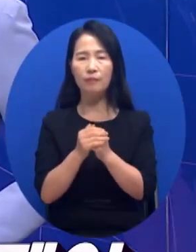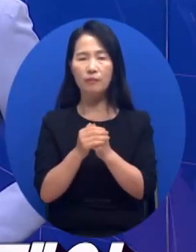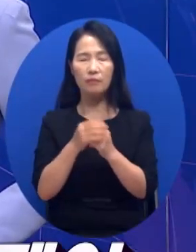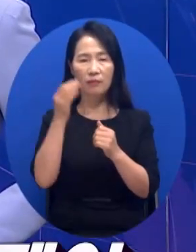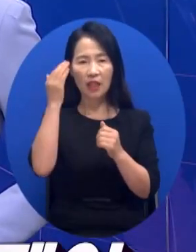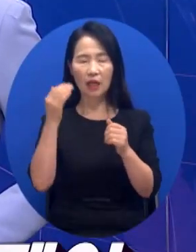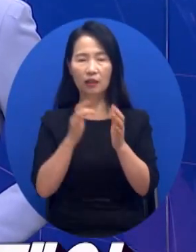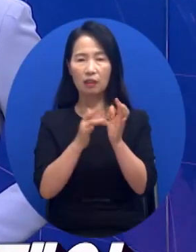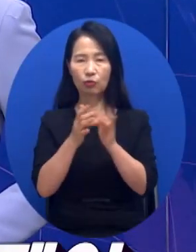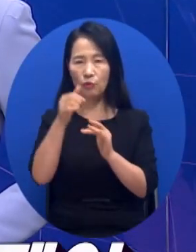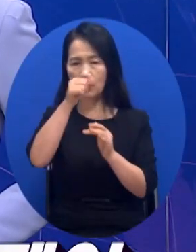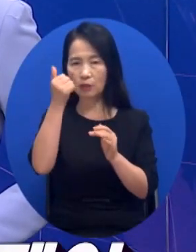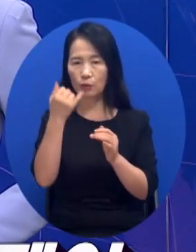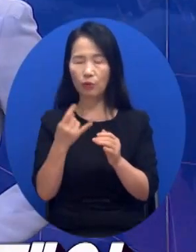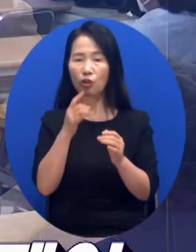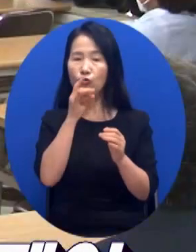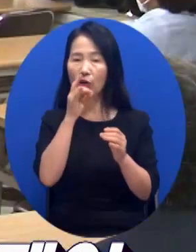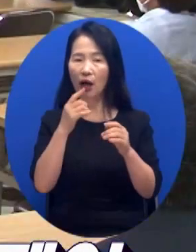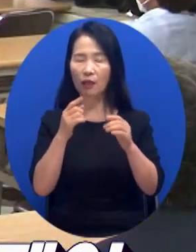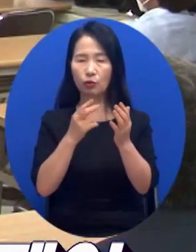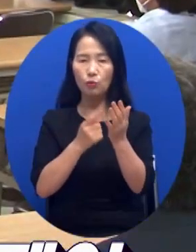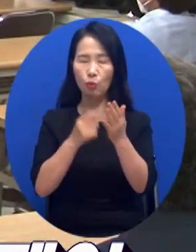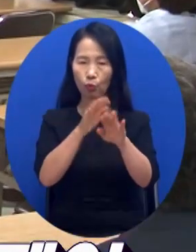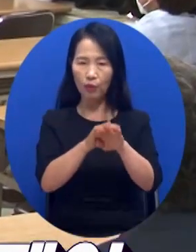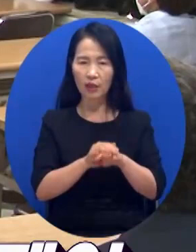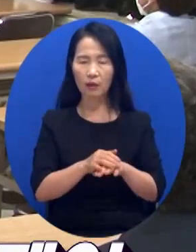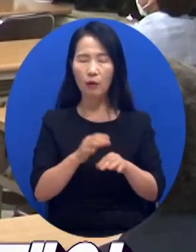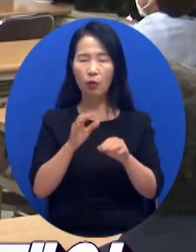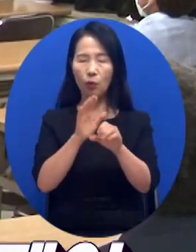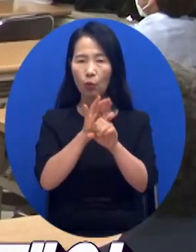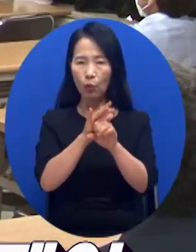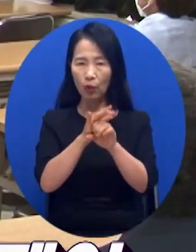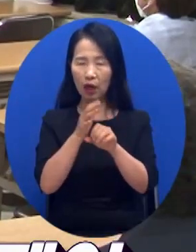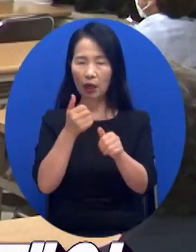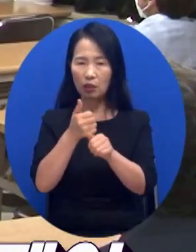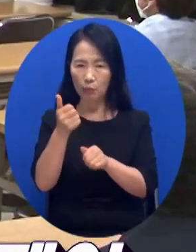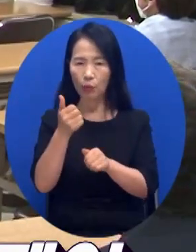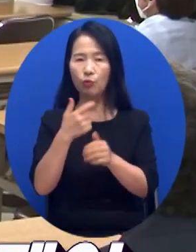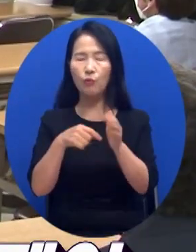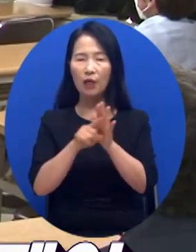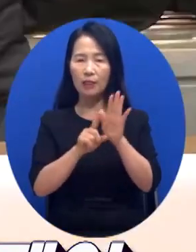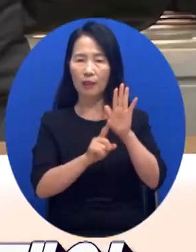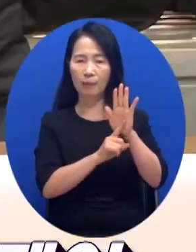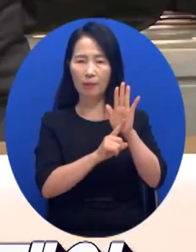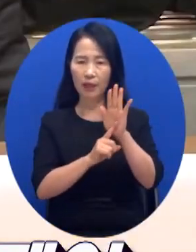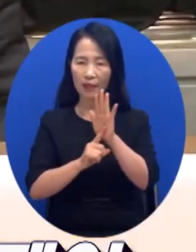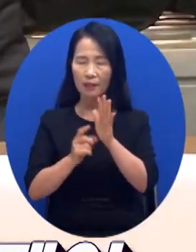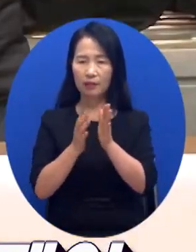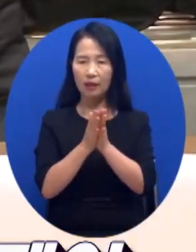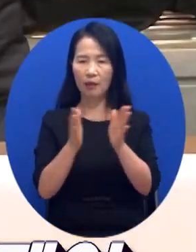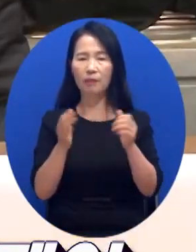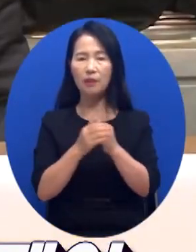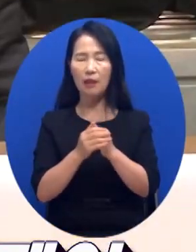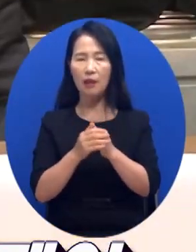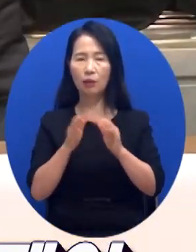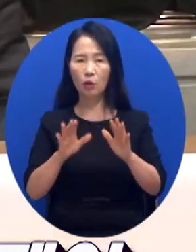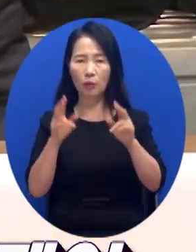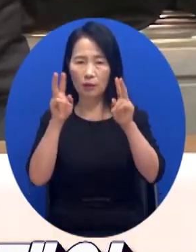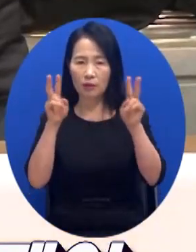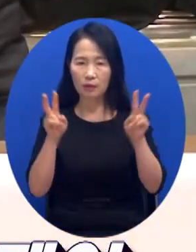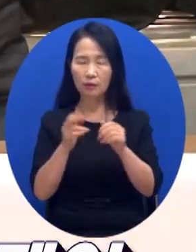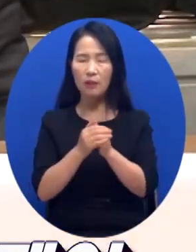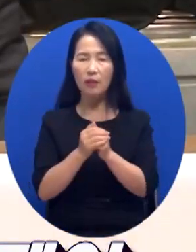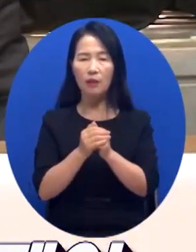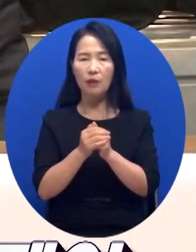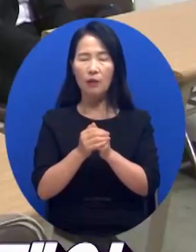대한예수교 장로회 중앙총회가 코로나 극복과 화해와 회복을 위한 캠페인을 전개합니다. 이번 캠페인에는 교단